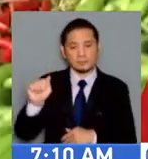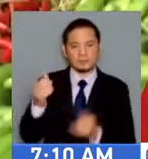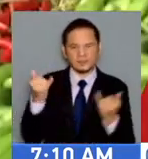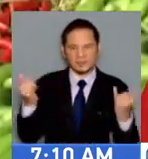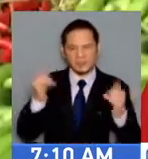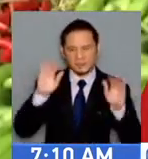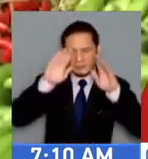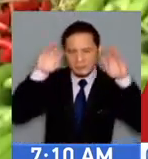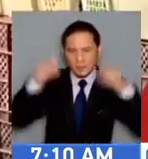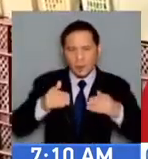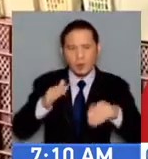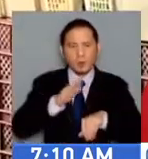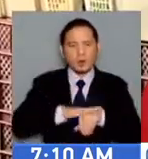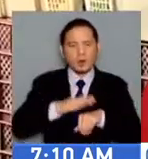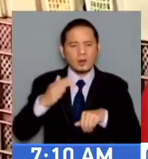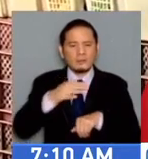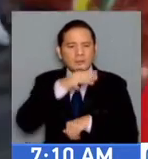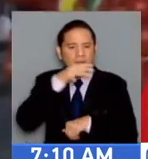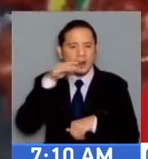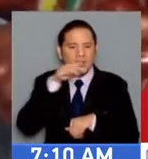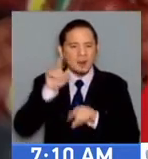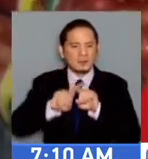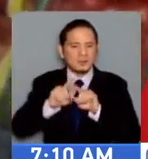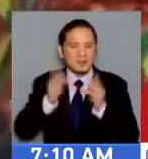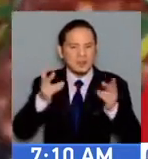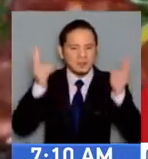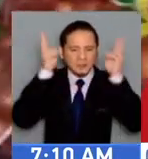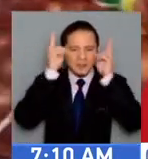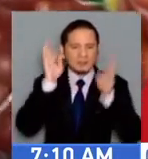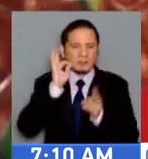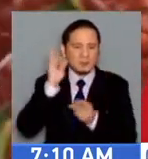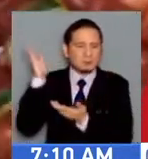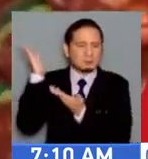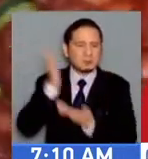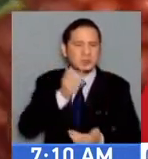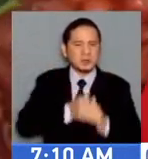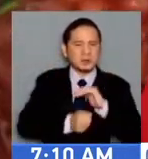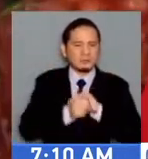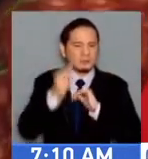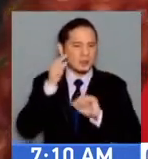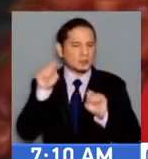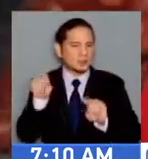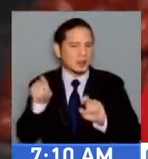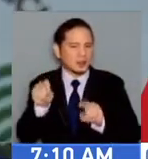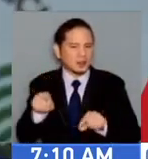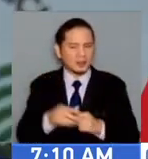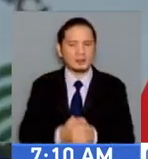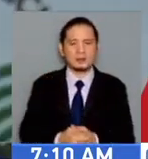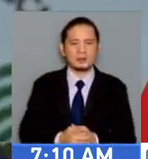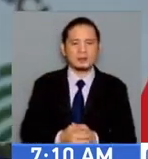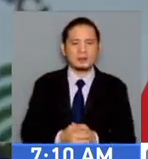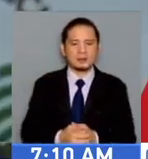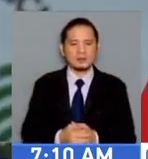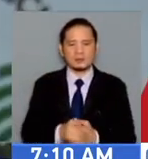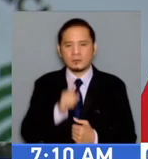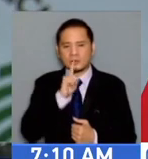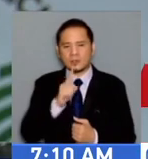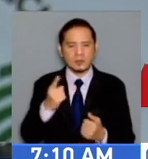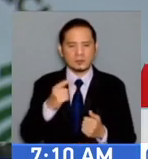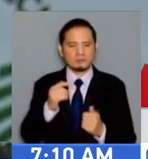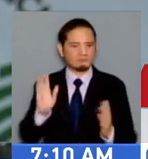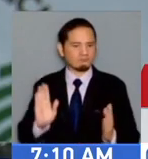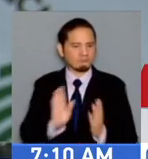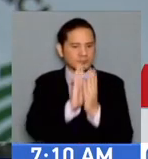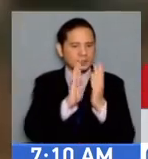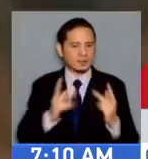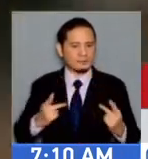raw makompromiso ang pagkain sa hapag. Kaya naman sunod-sunod ang mga operasyon laban sa mga smuggler. We are on the lookout for